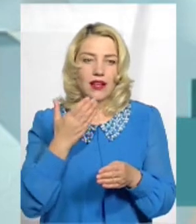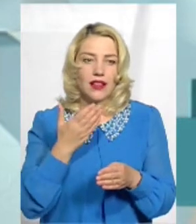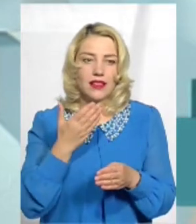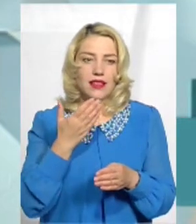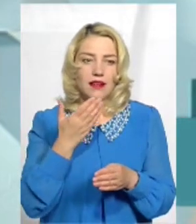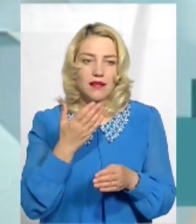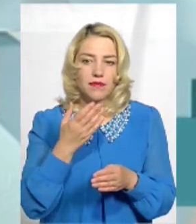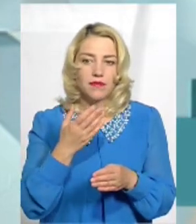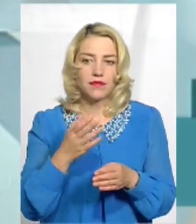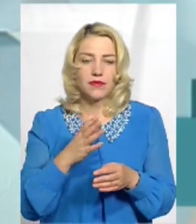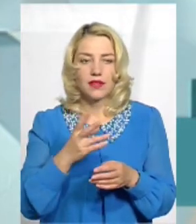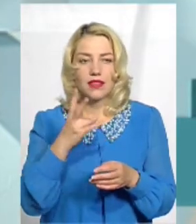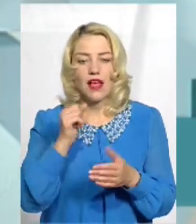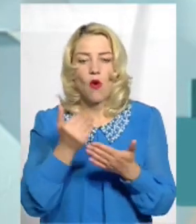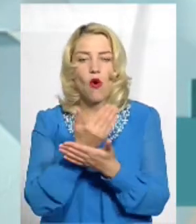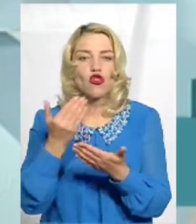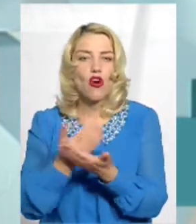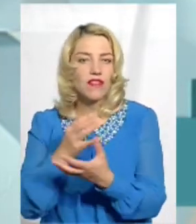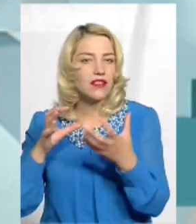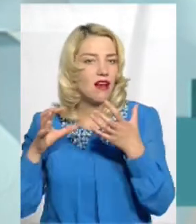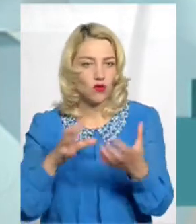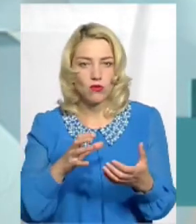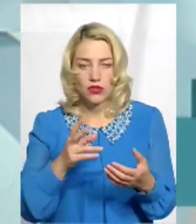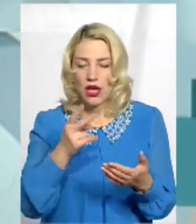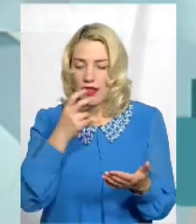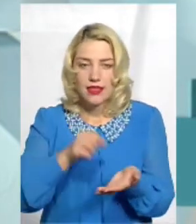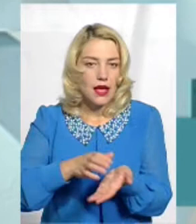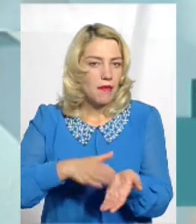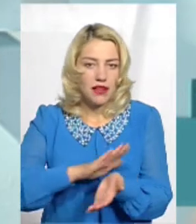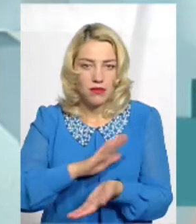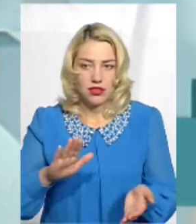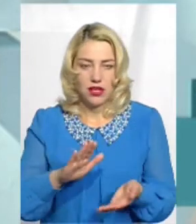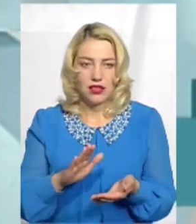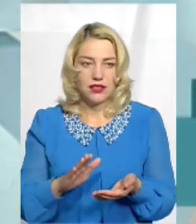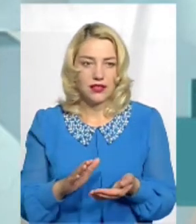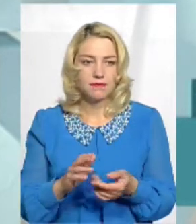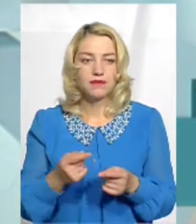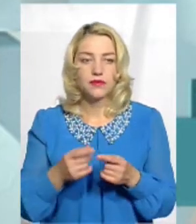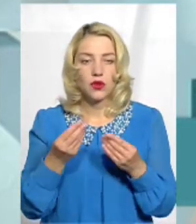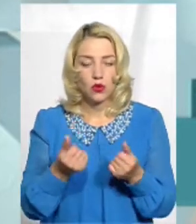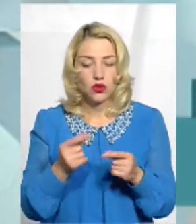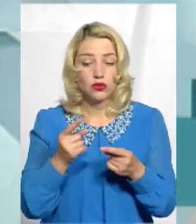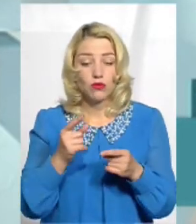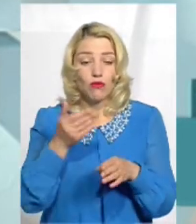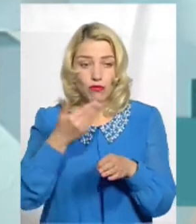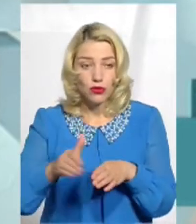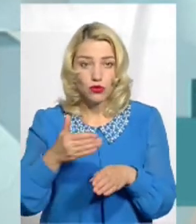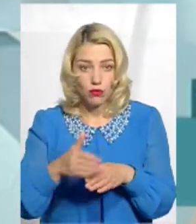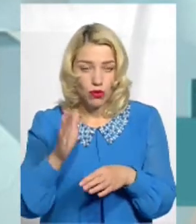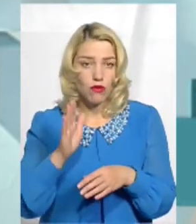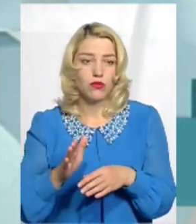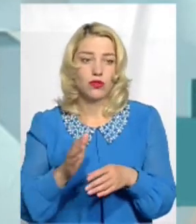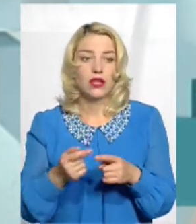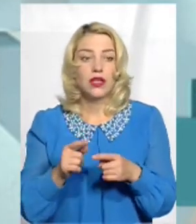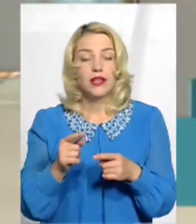на оновлення автобусного парку. Але це, власне, можуть робити і засновники навчальних закладів. Тому поступово, все рівно відкриваючи